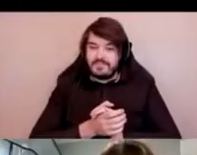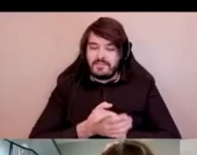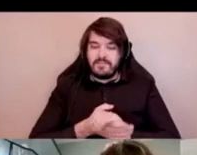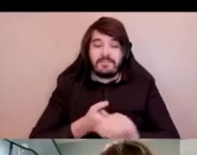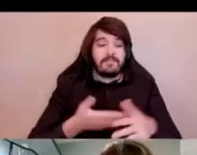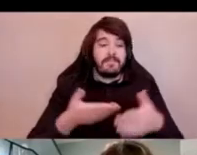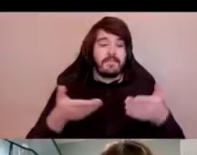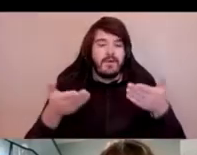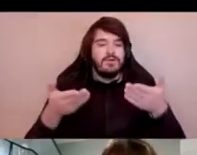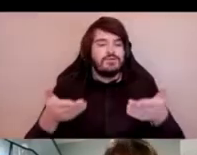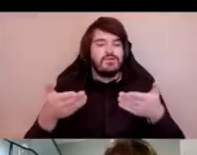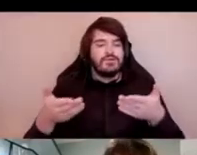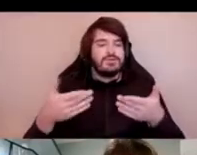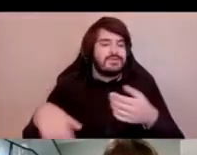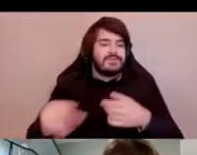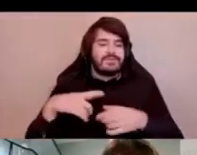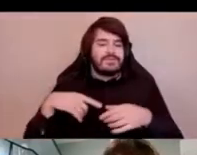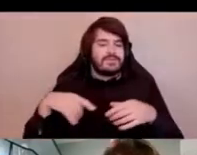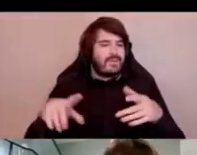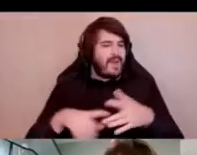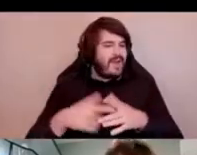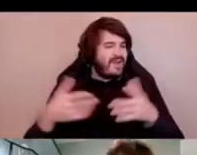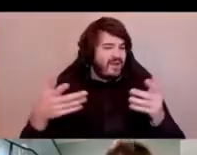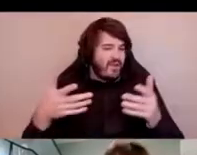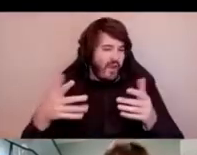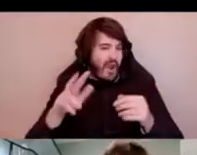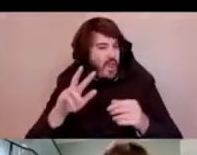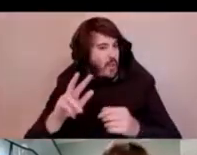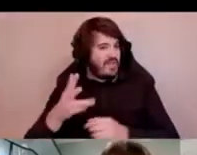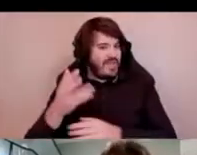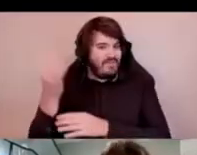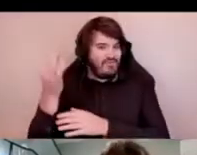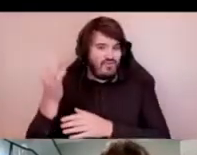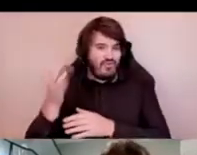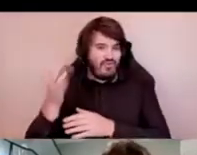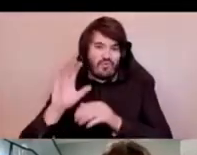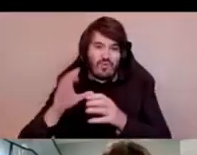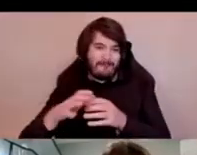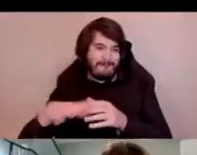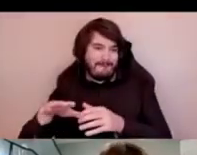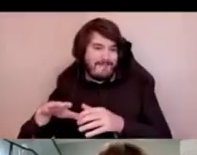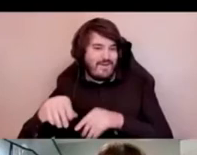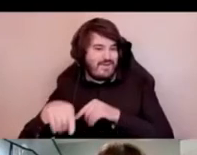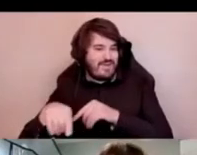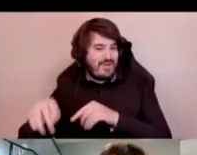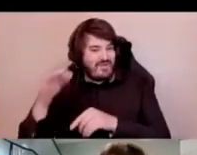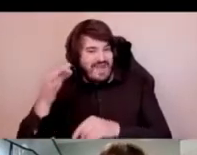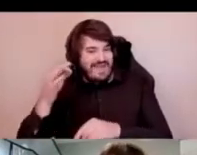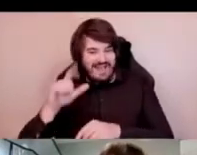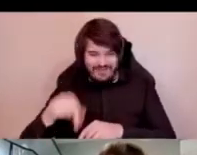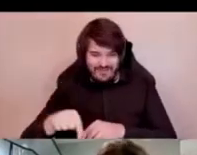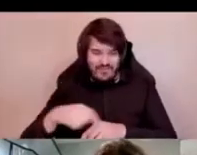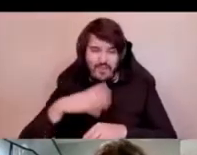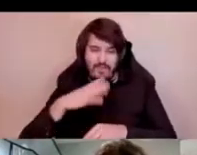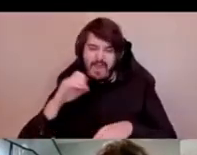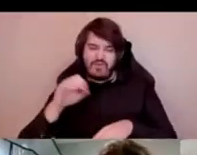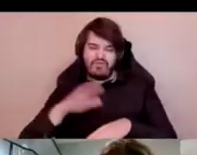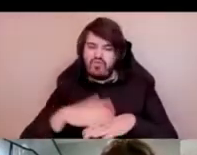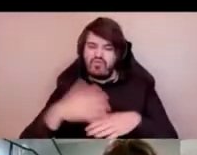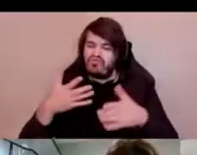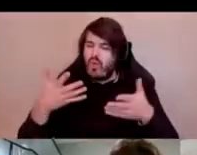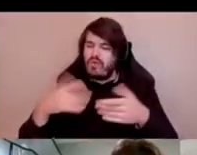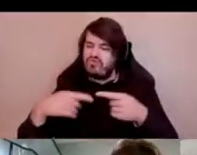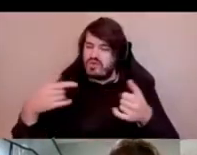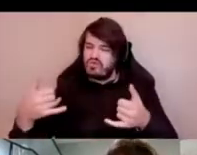Aujourd'hui, on va commencer le troisième cours du club de jardinage français LSQ. On va parler de la planification